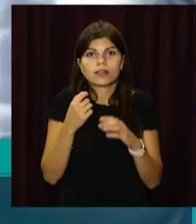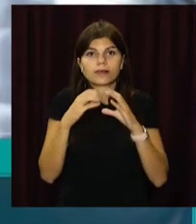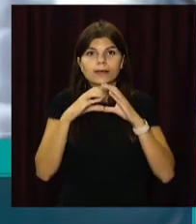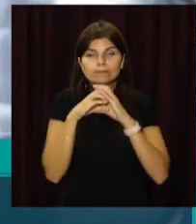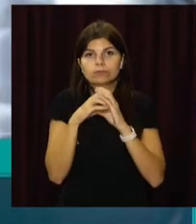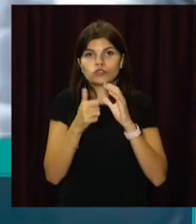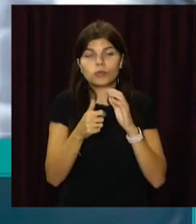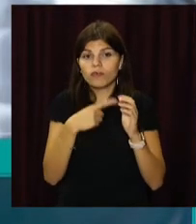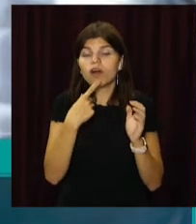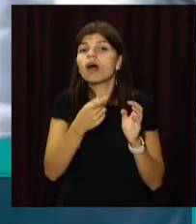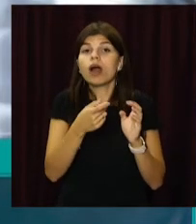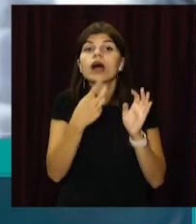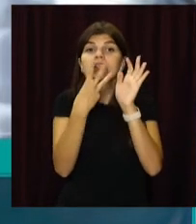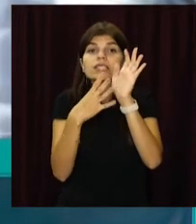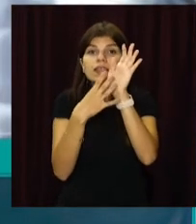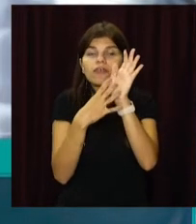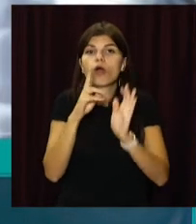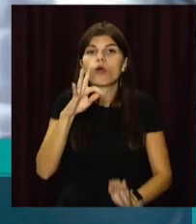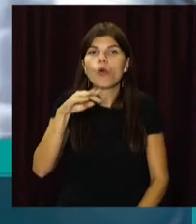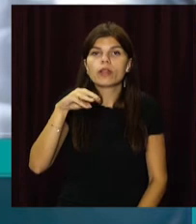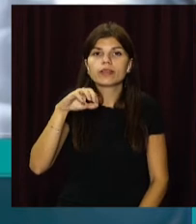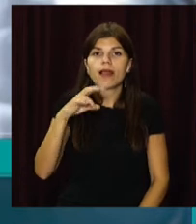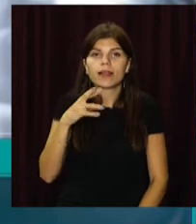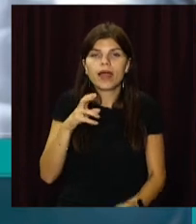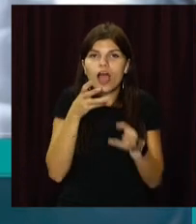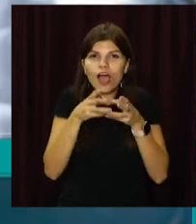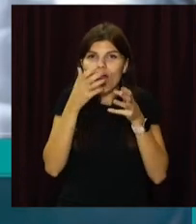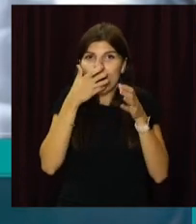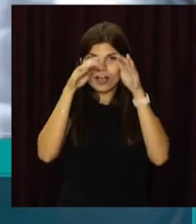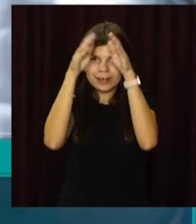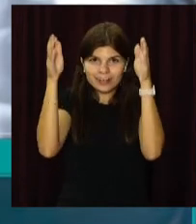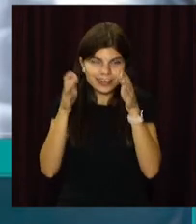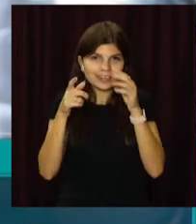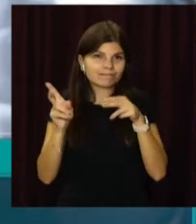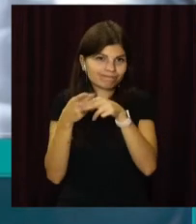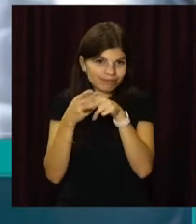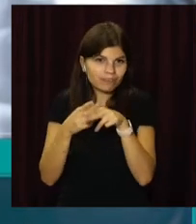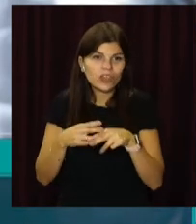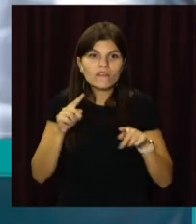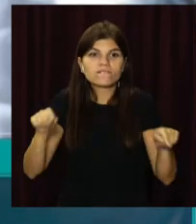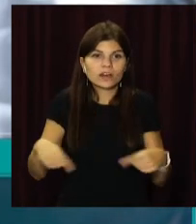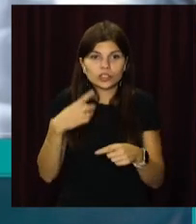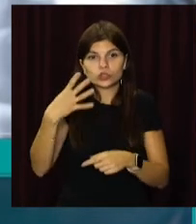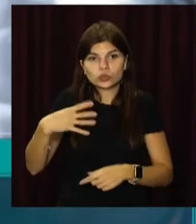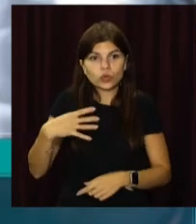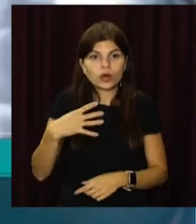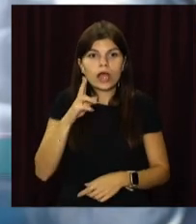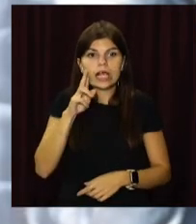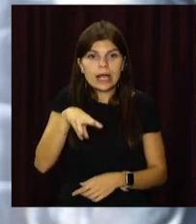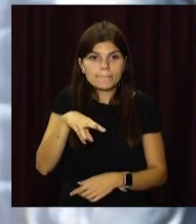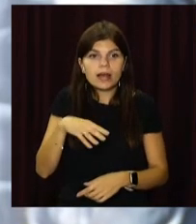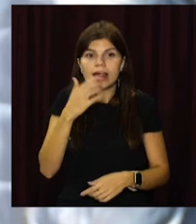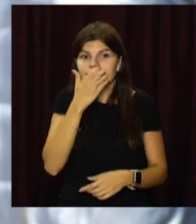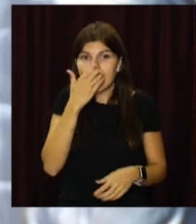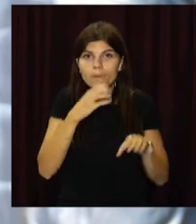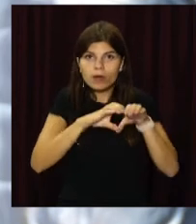відремонтовано 39 котельних, порядка 60 кілометрів теплових сітей, встановлено 40 кілометрів